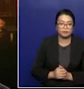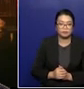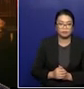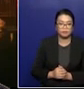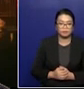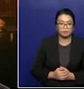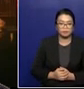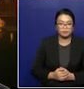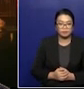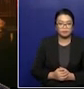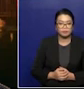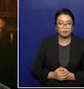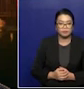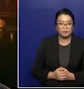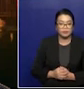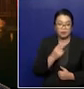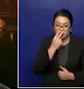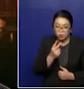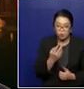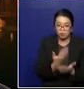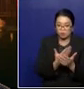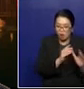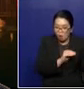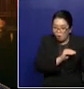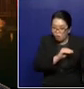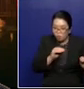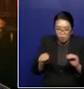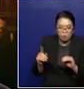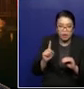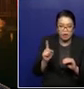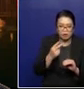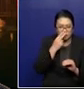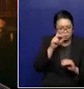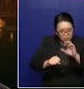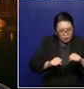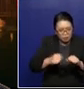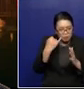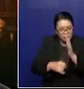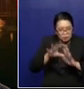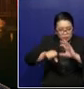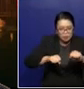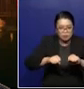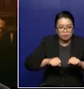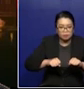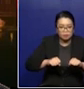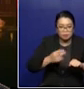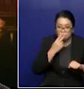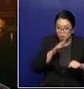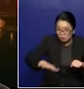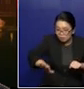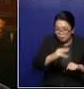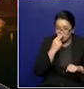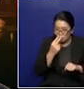ทีนี้มาดูกันนะโยกงบหรือโอนงบเนี่ยมันมีข้อสังเกตอะไรพ่อแม่พี่น้องทั้งประเทศดูดี